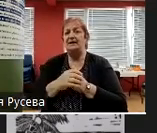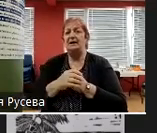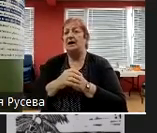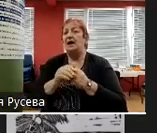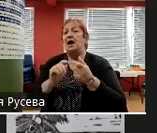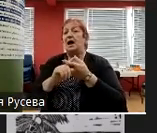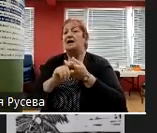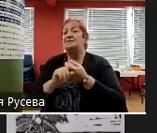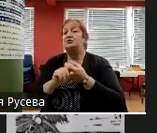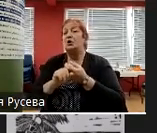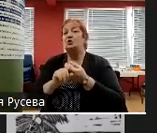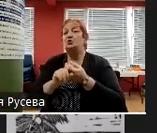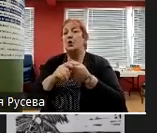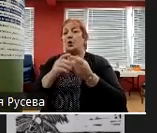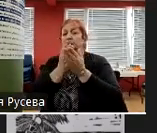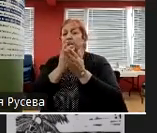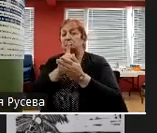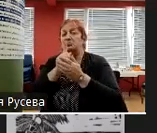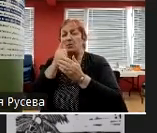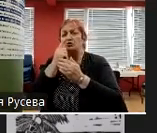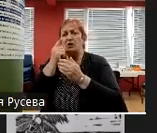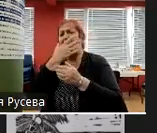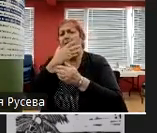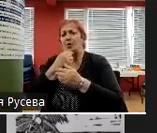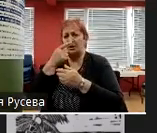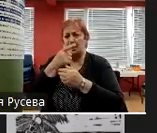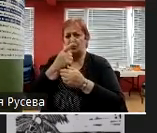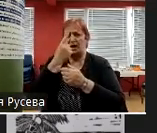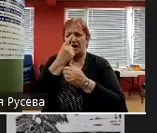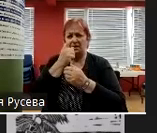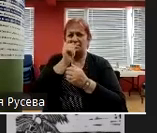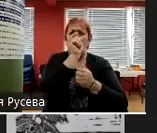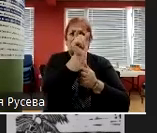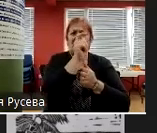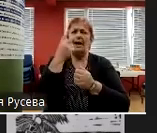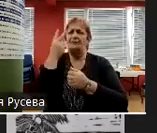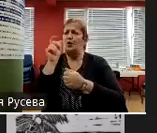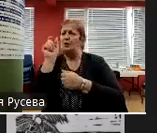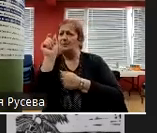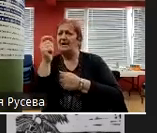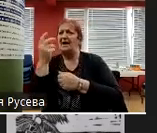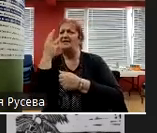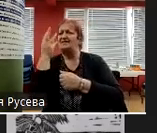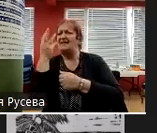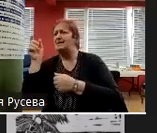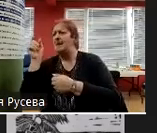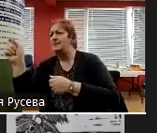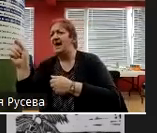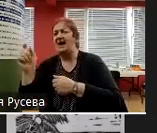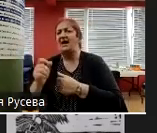защото екранният четец няма може да разпознае, че това е един параграф, втори параграф, трети параграф.